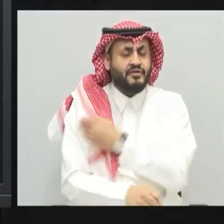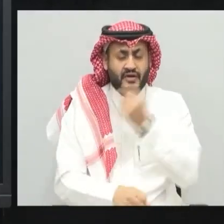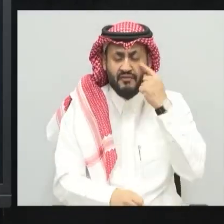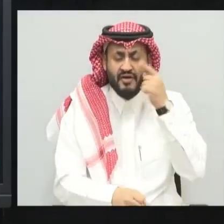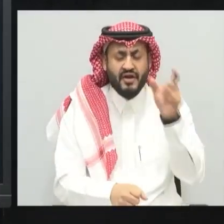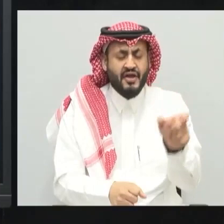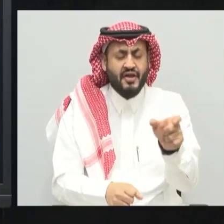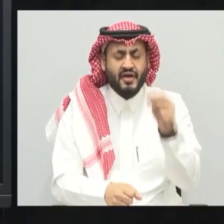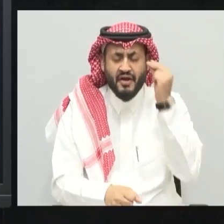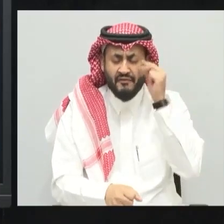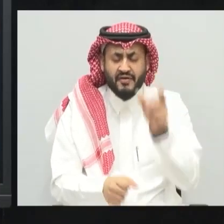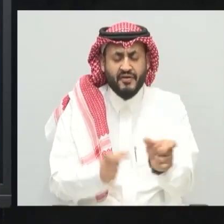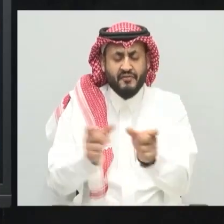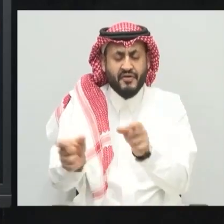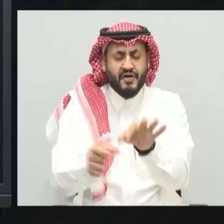يتناسب